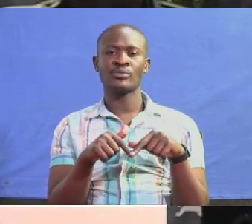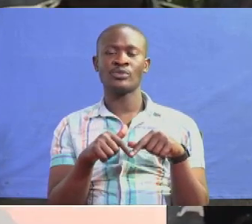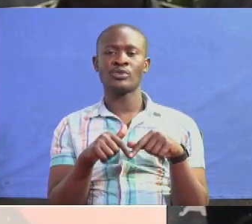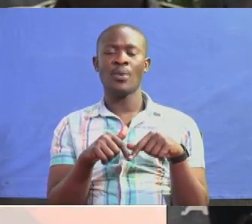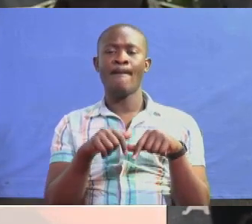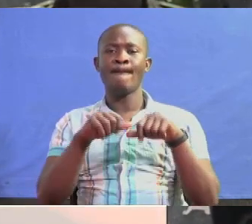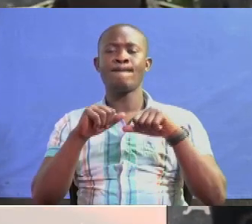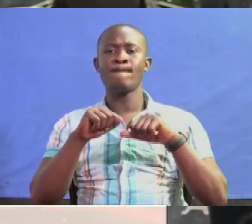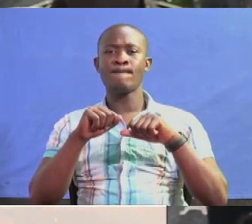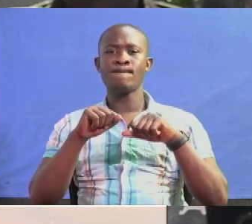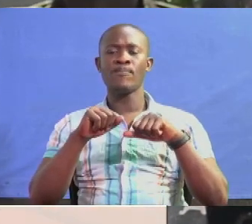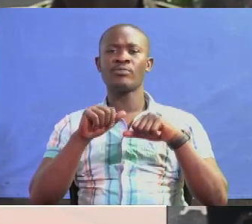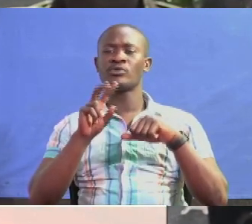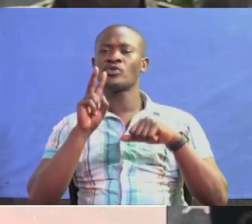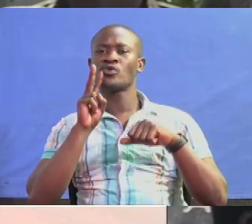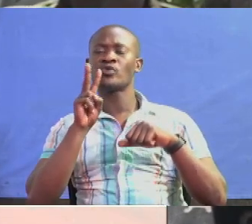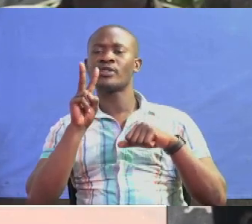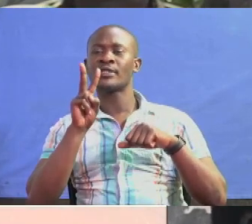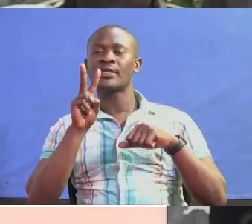tuliweza kupanda